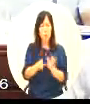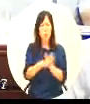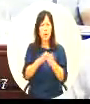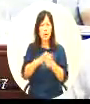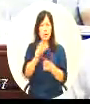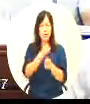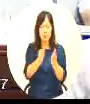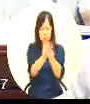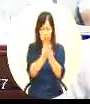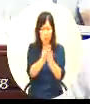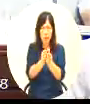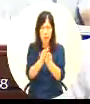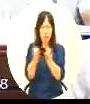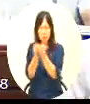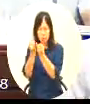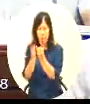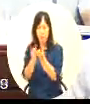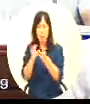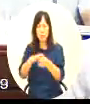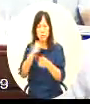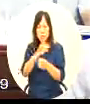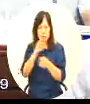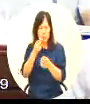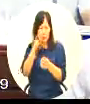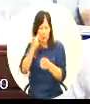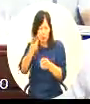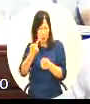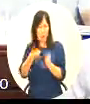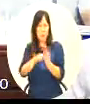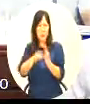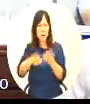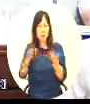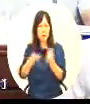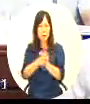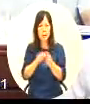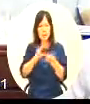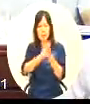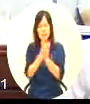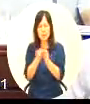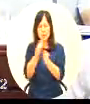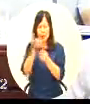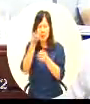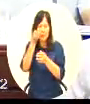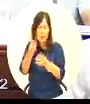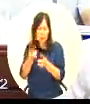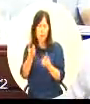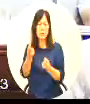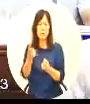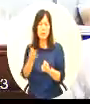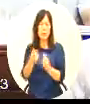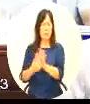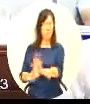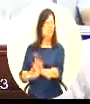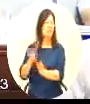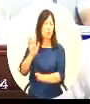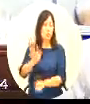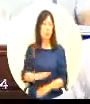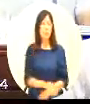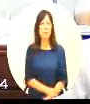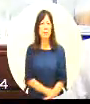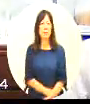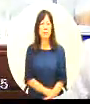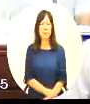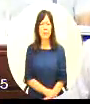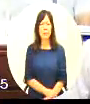志或是多元性别议题这里面就被更是凸显出来他的一个被边缘化、被排挤的一个状况。所以我